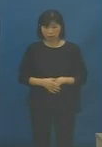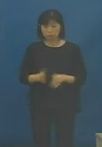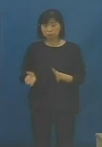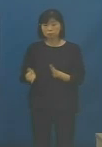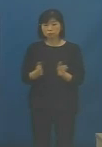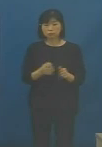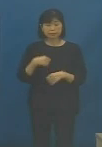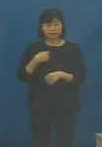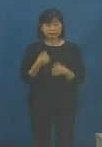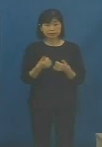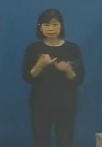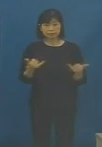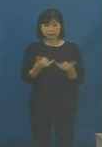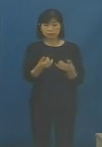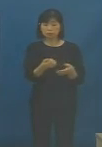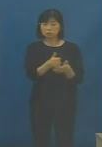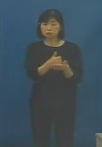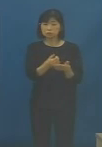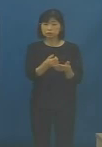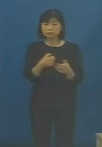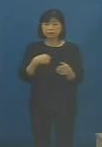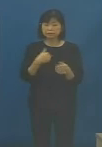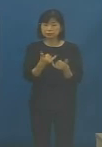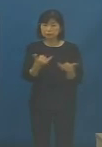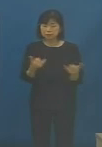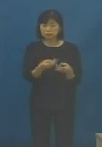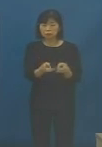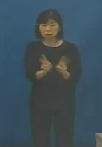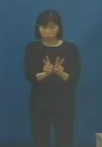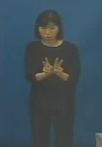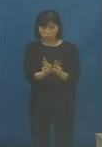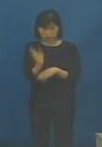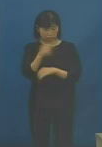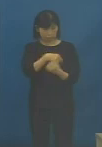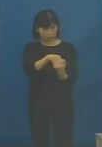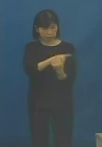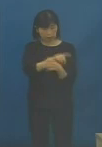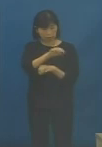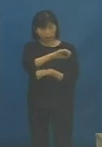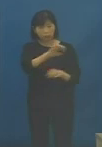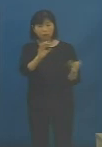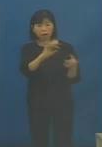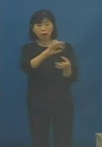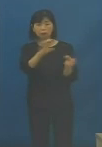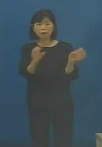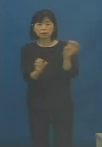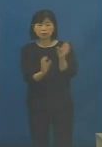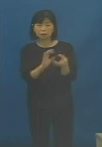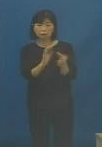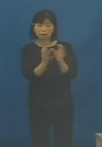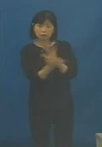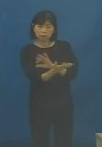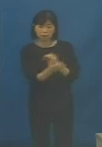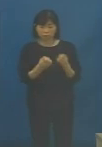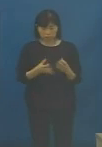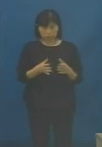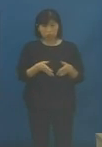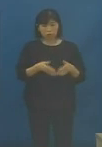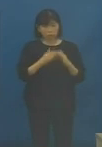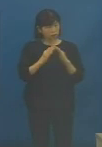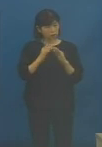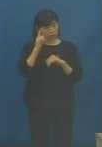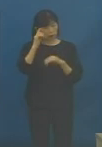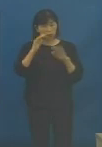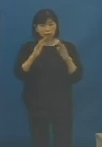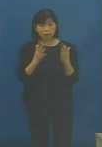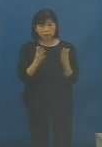エネキでその別ロード電源にはするけれども新増設については当面考えないというようなお話がある中でより